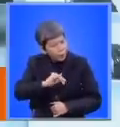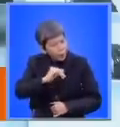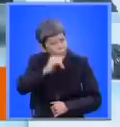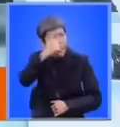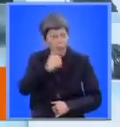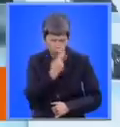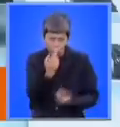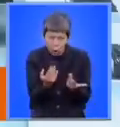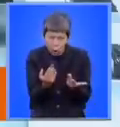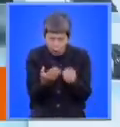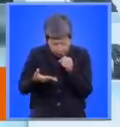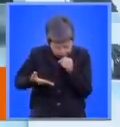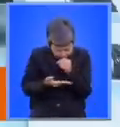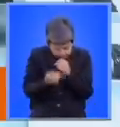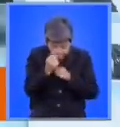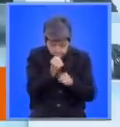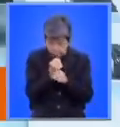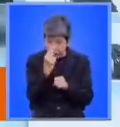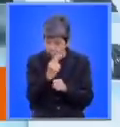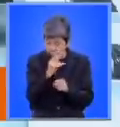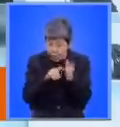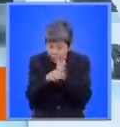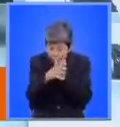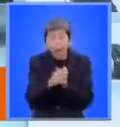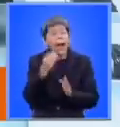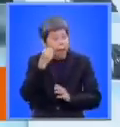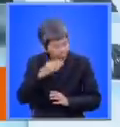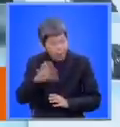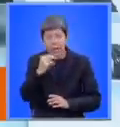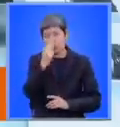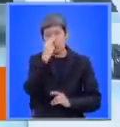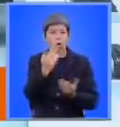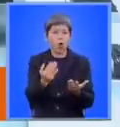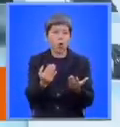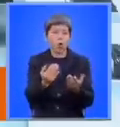แต่ว่าต้องรอผลตรวจยืนยันว่าไม่พบเชื้อก็จะสามารถให้กลับบ้านได้ค่ะ